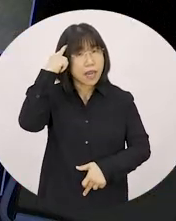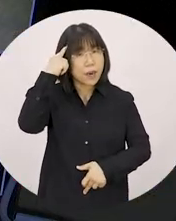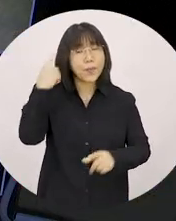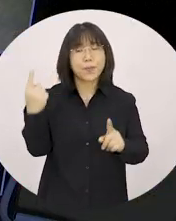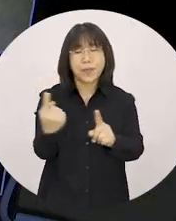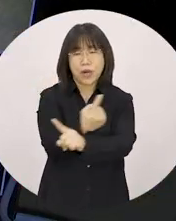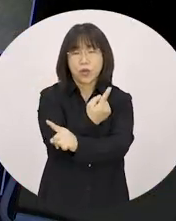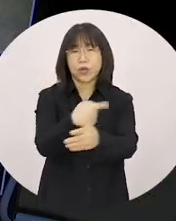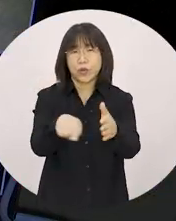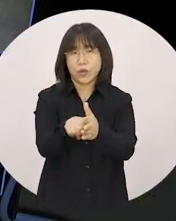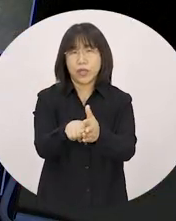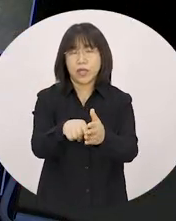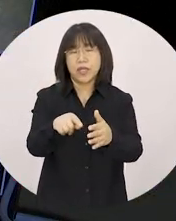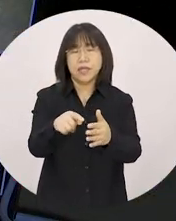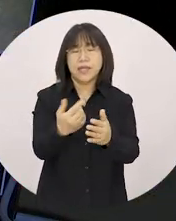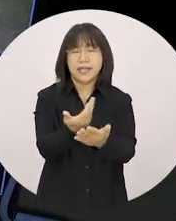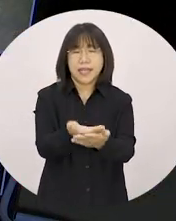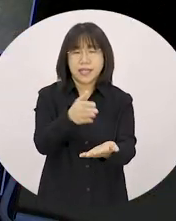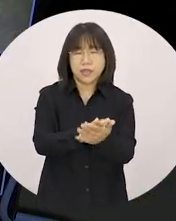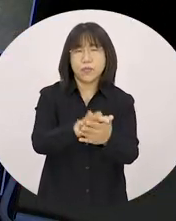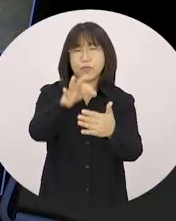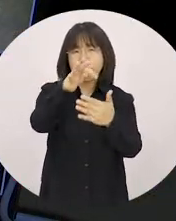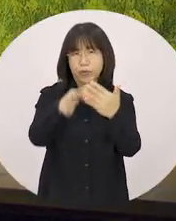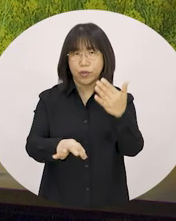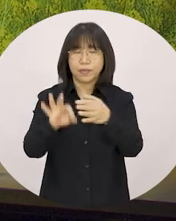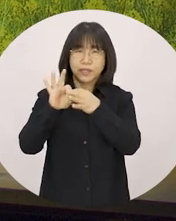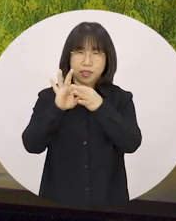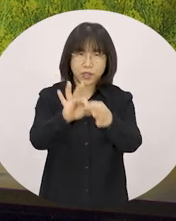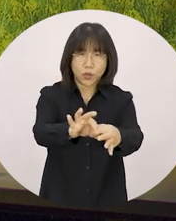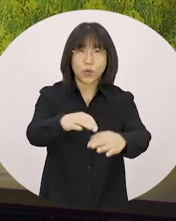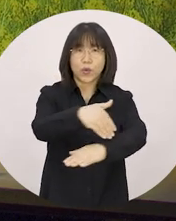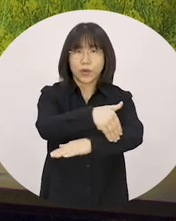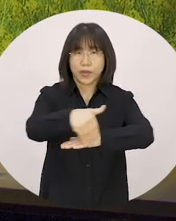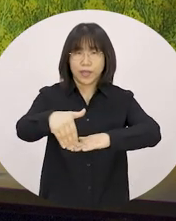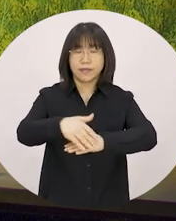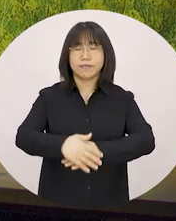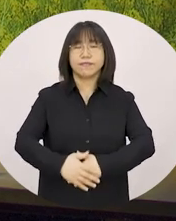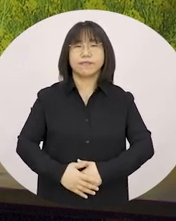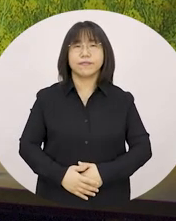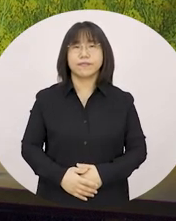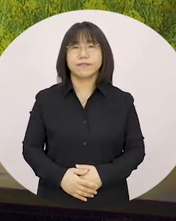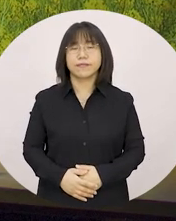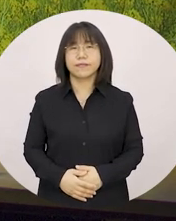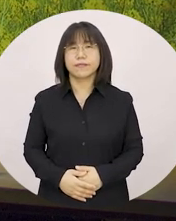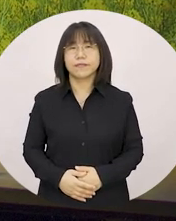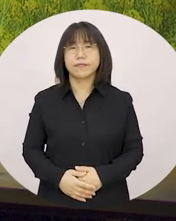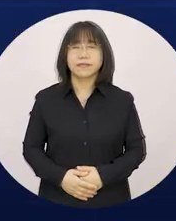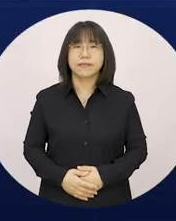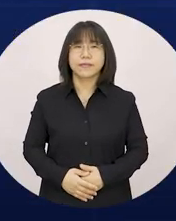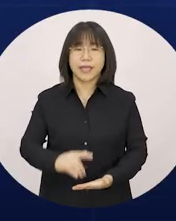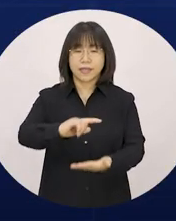편견을 없애는 다양한 장애인식 개선 프로그램을 지속적으로 마련할 예정입니다.